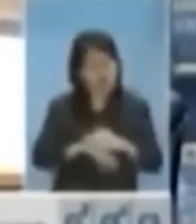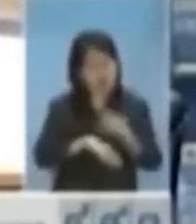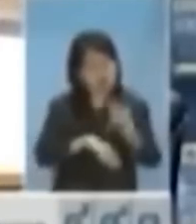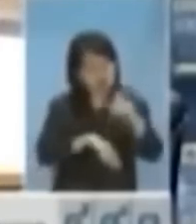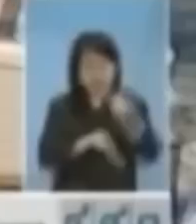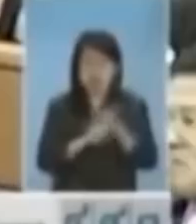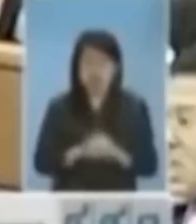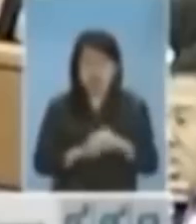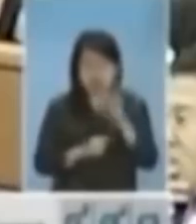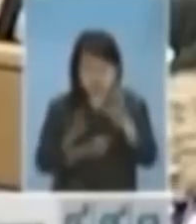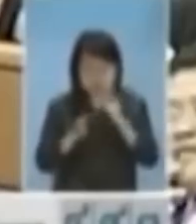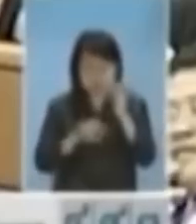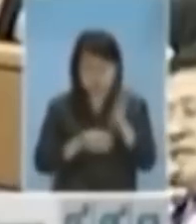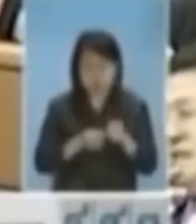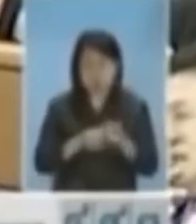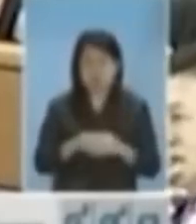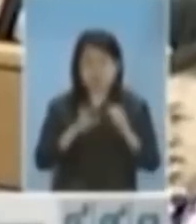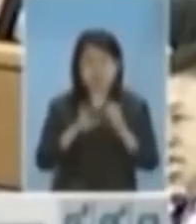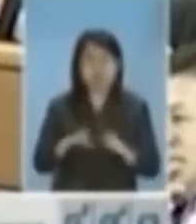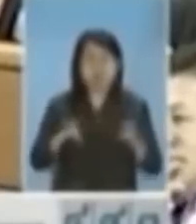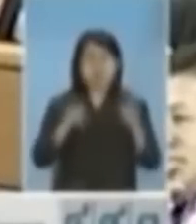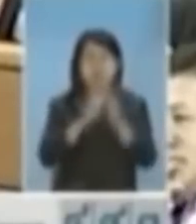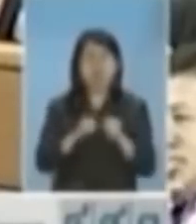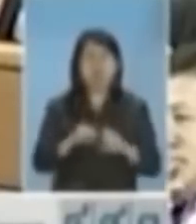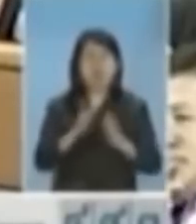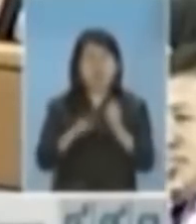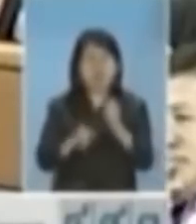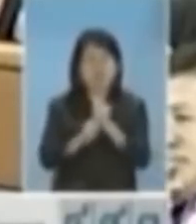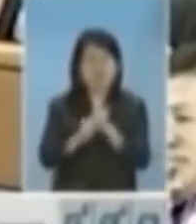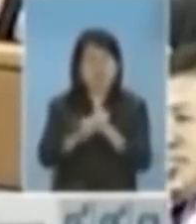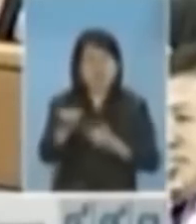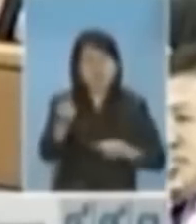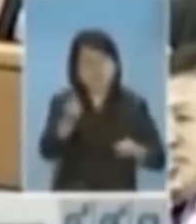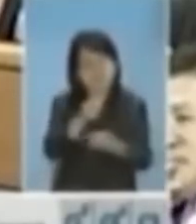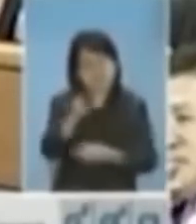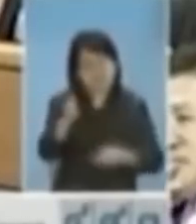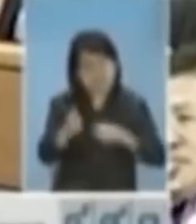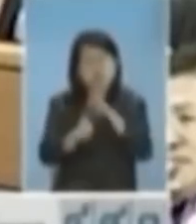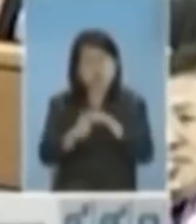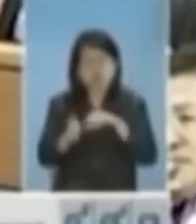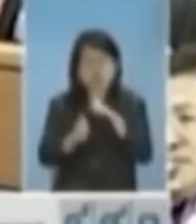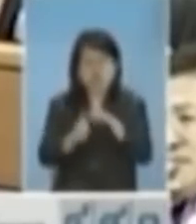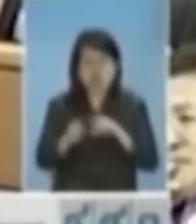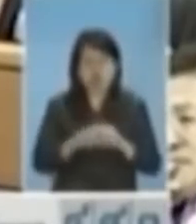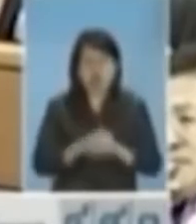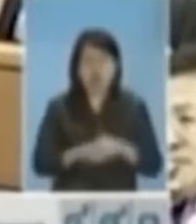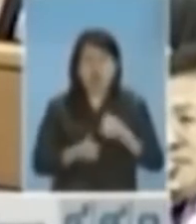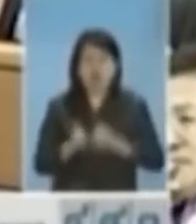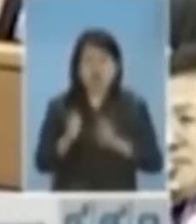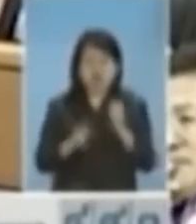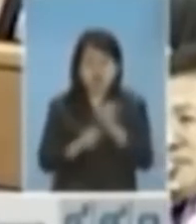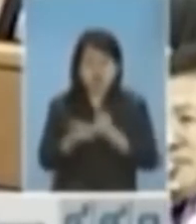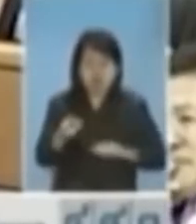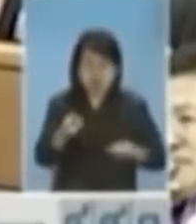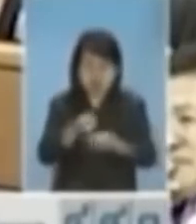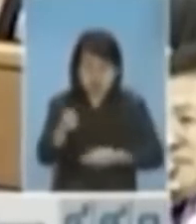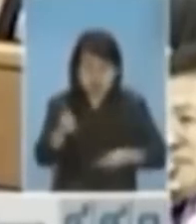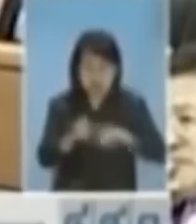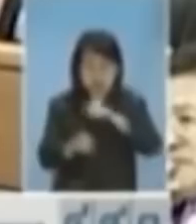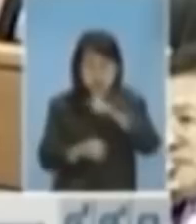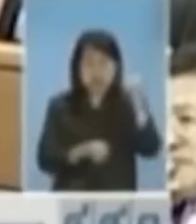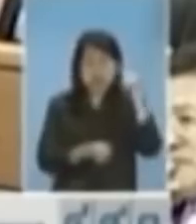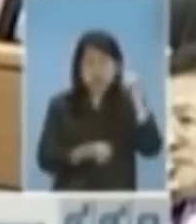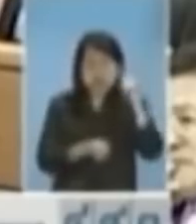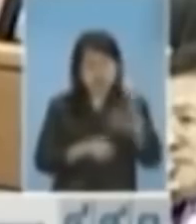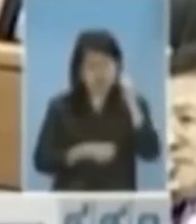เองก็เจ๊งมาใหญ่และสุดท้ายหัวใจสำคัญที่สุดคือชาวนาฮะวันนี้ผมเห็นใจชาวนามากชาวนามีความคาดหวังว่าพวกเราเลือก